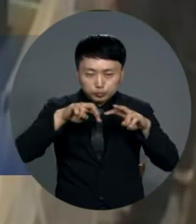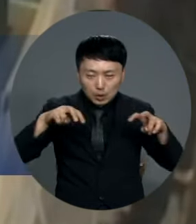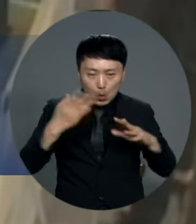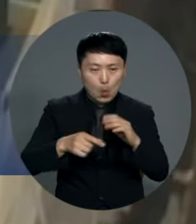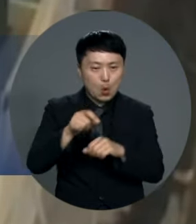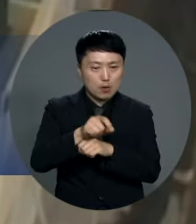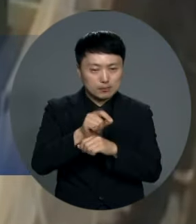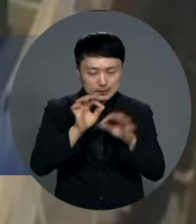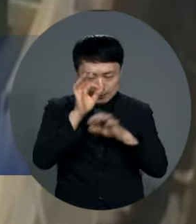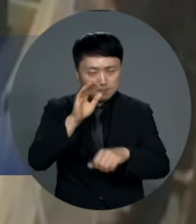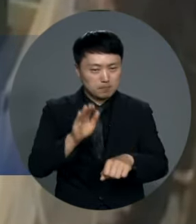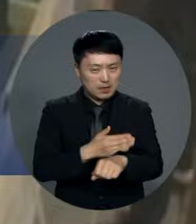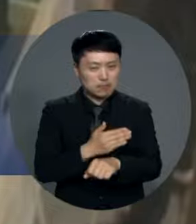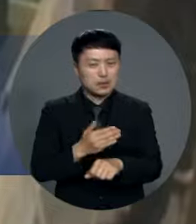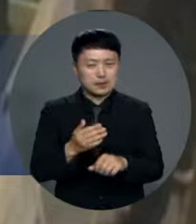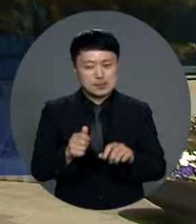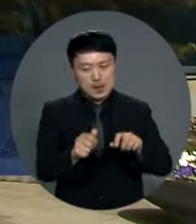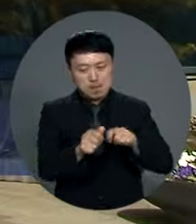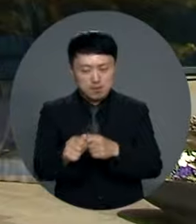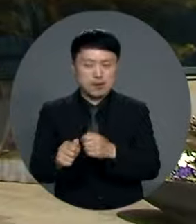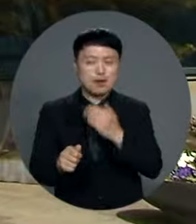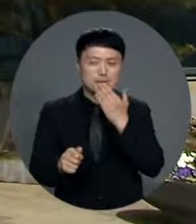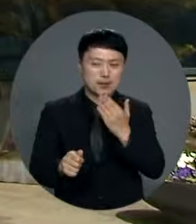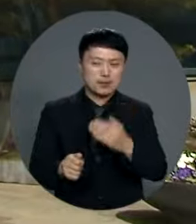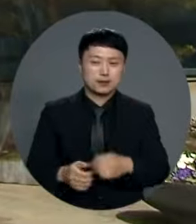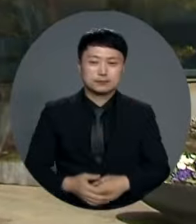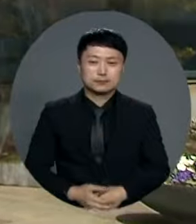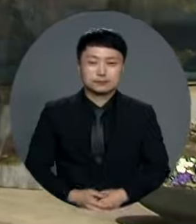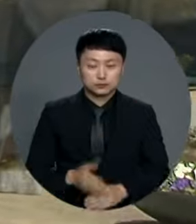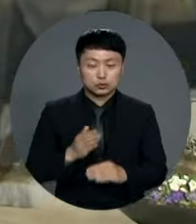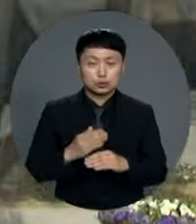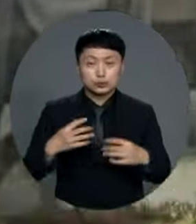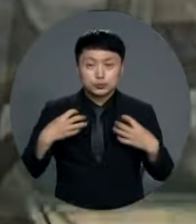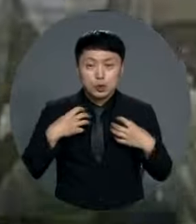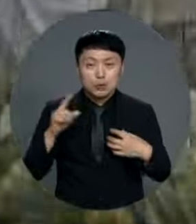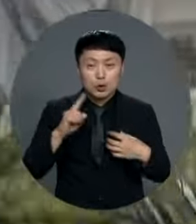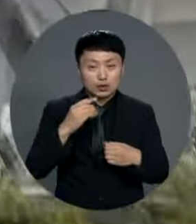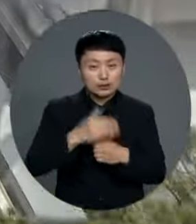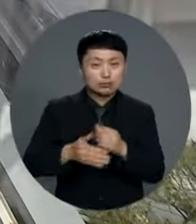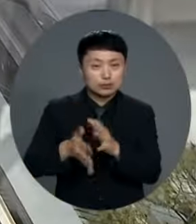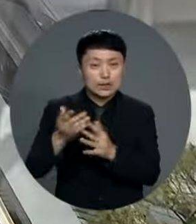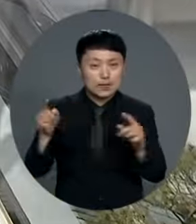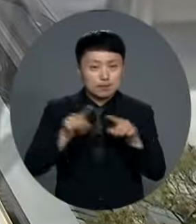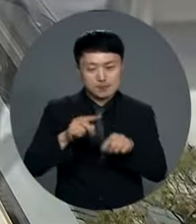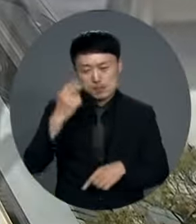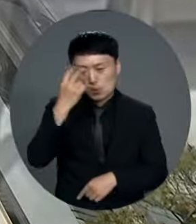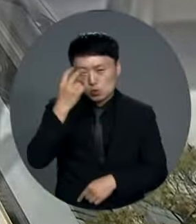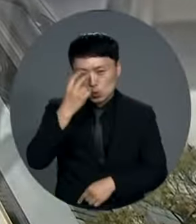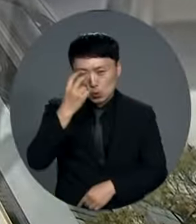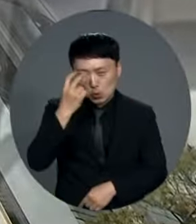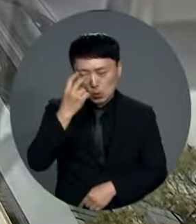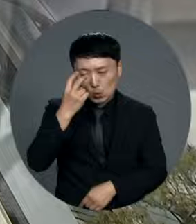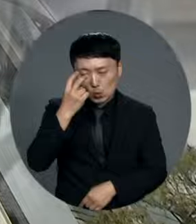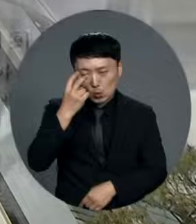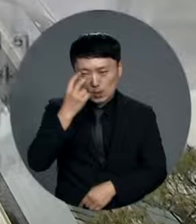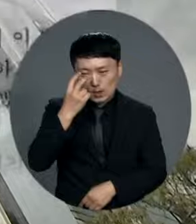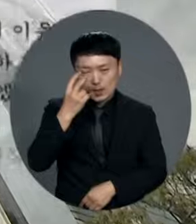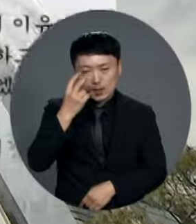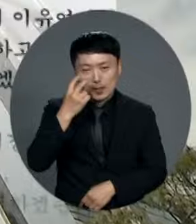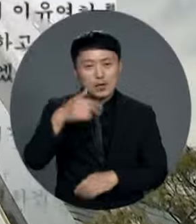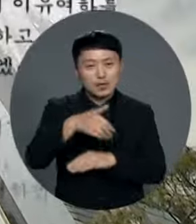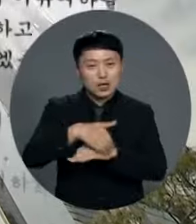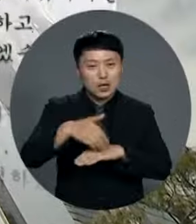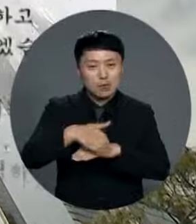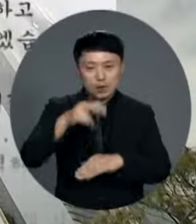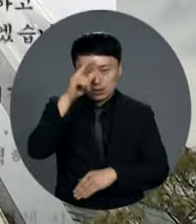엄연하게 처벌받아야 된다고 저는 보거든요. 대구중구청은 대구시와 자체 감사팀에 진상조사 요청을 했고